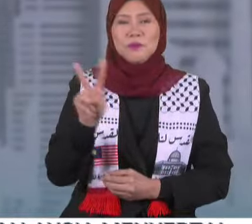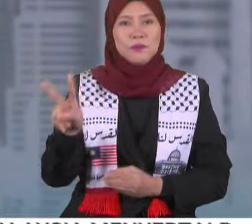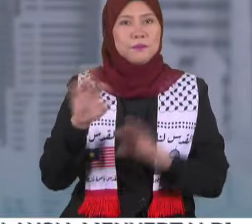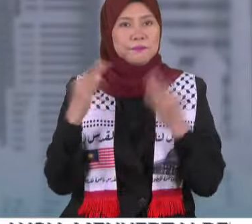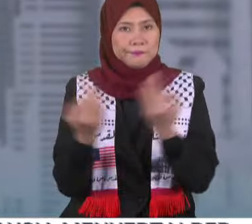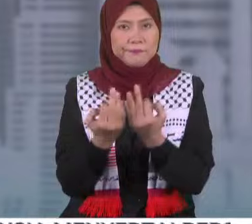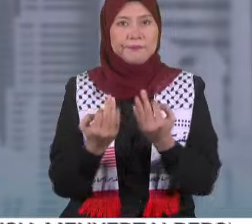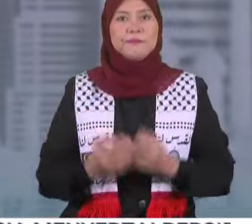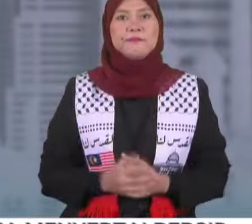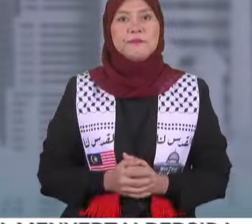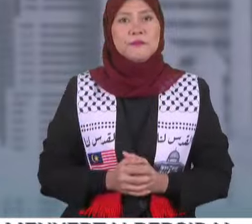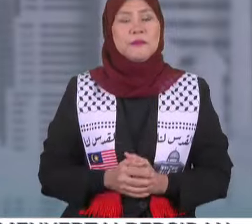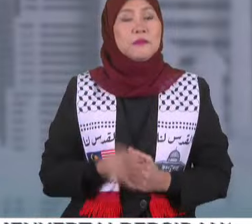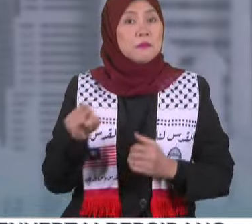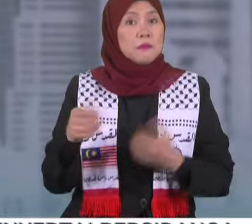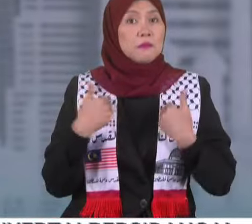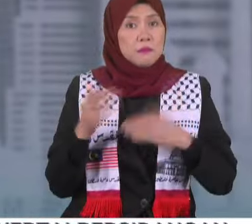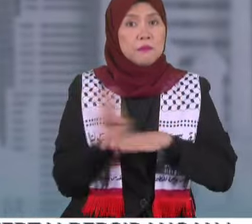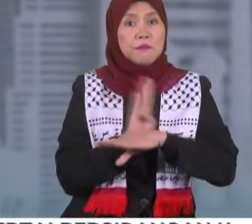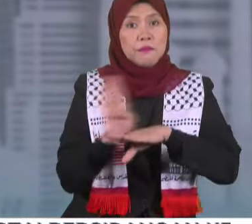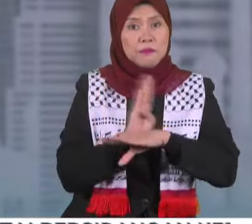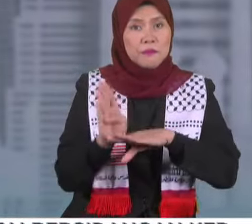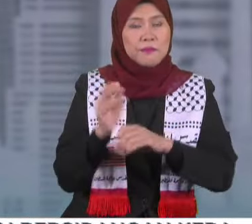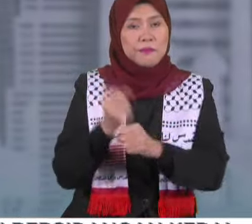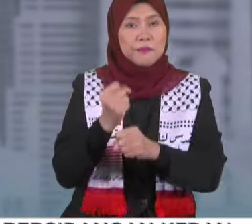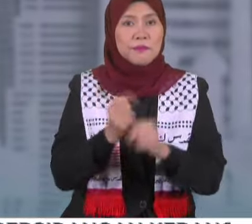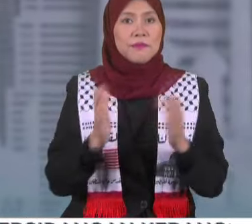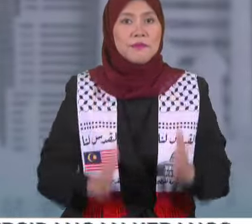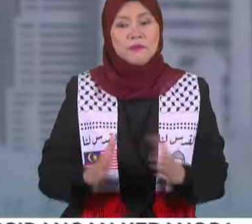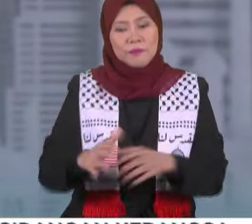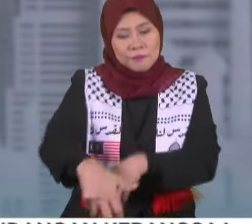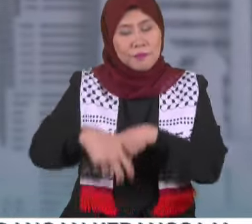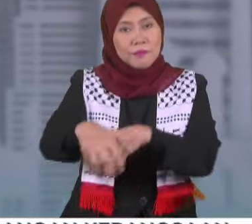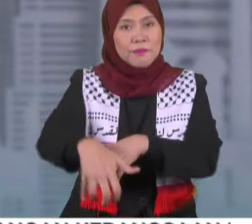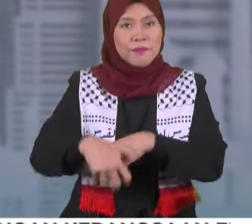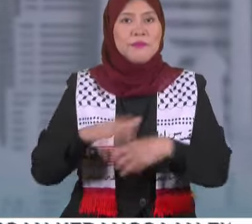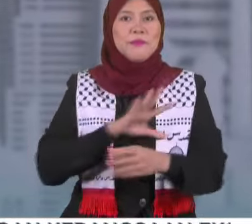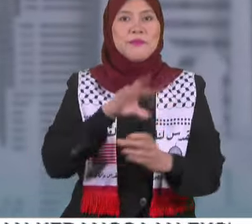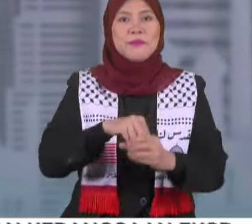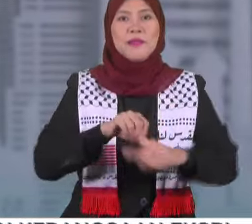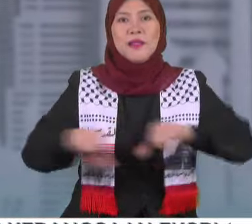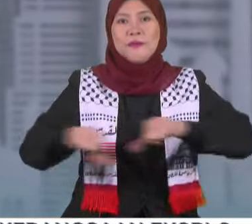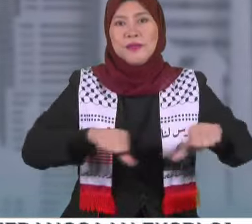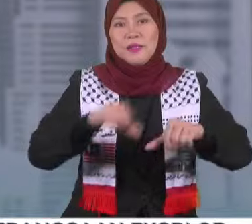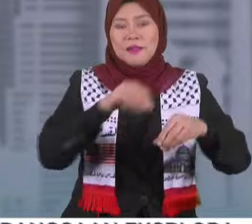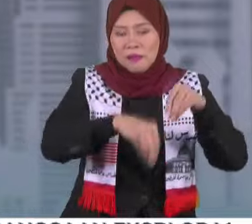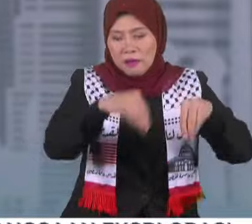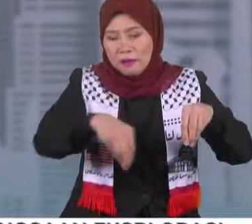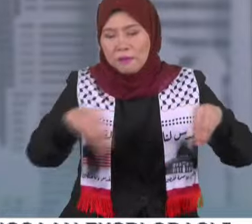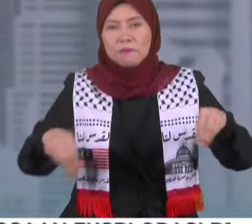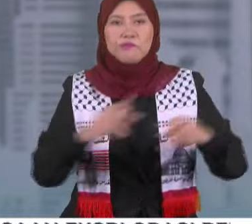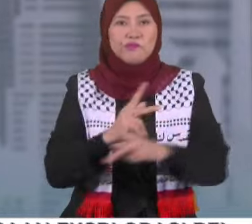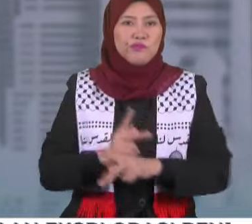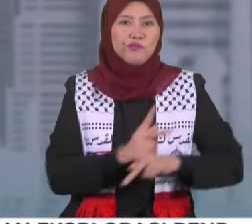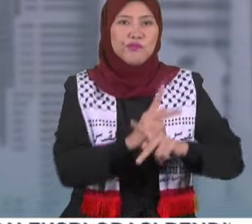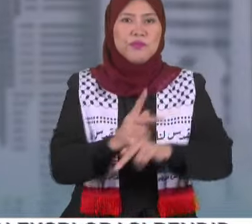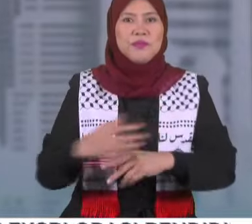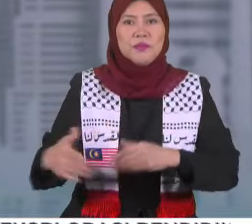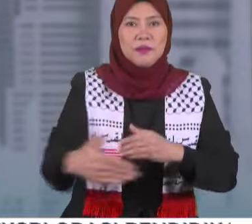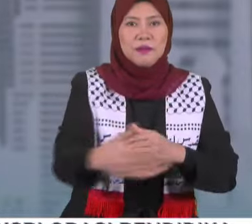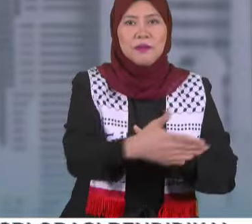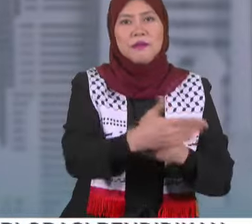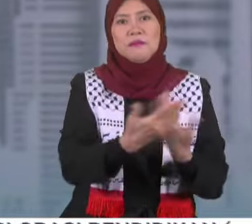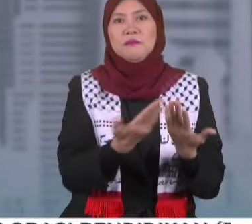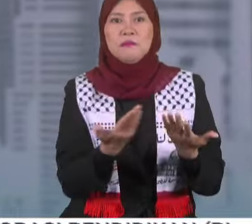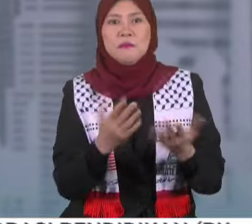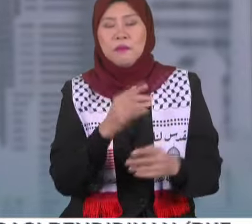18,122 isi rumah. Ia terdiri daripada pengusaha dan pekerja sektor pertanian, meliputi aktiviti tanaman, ternakan, perikanan,